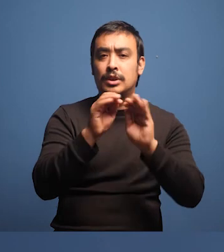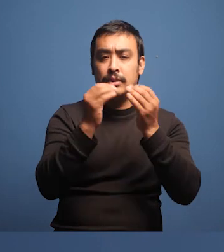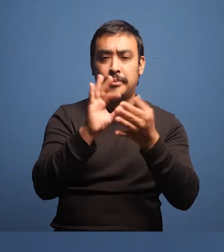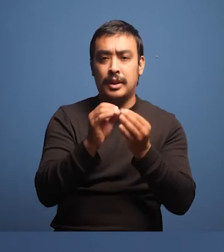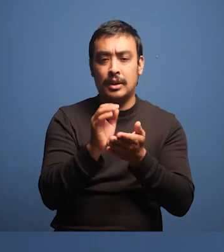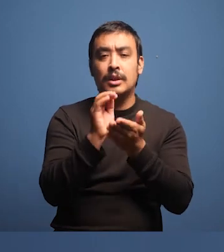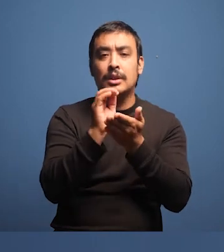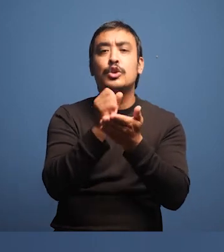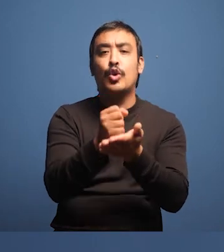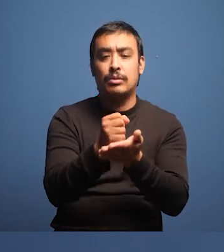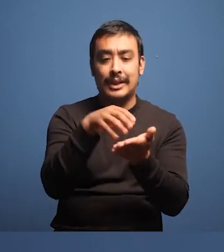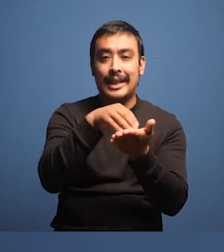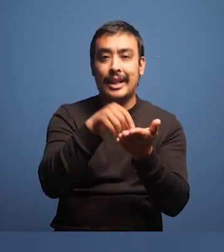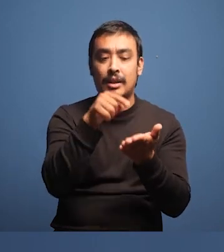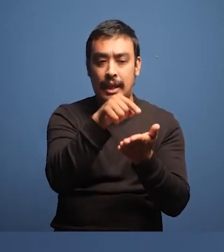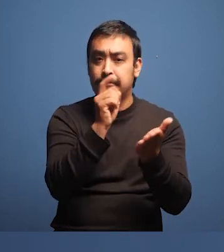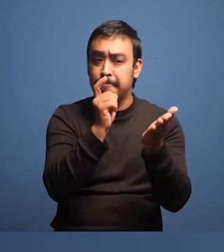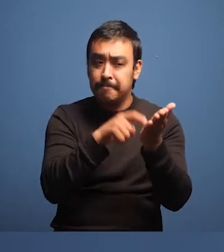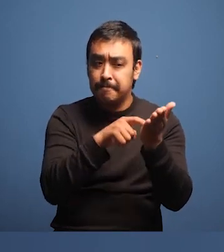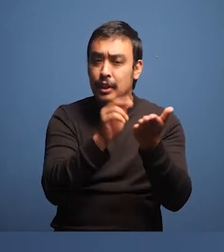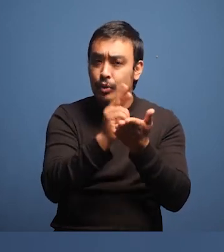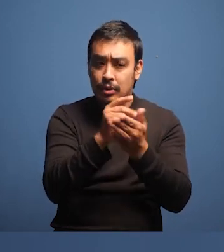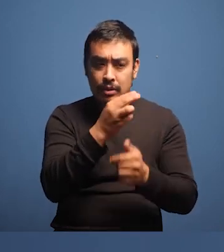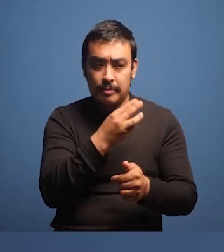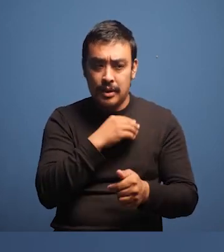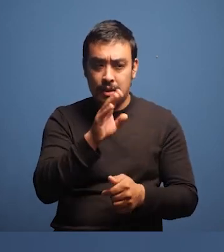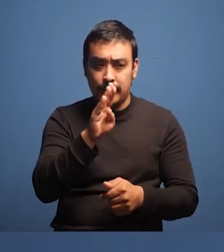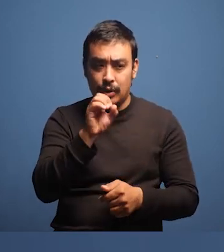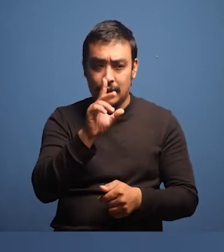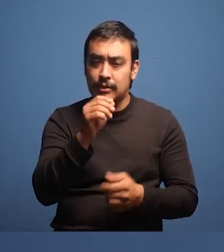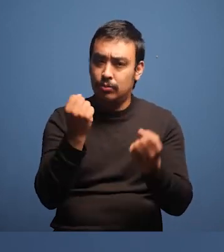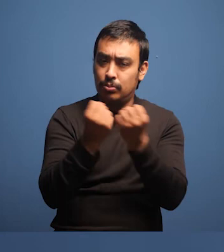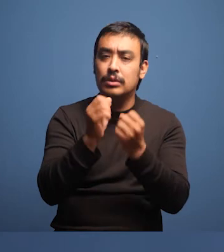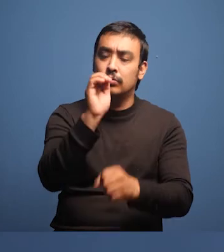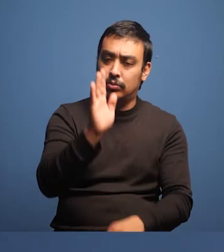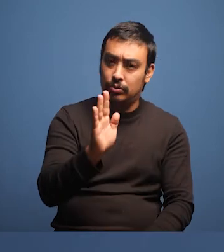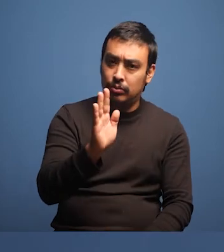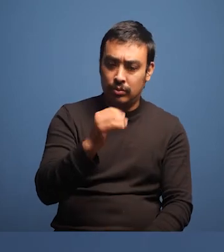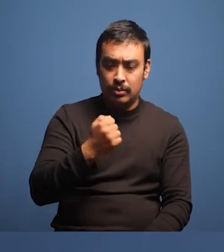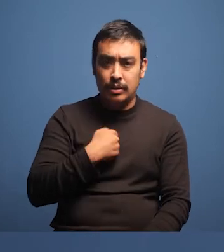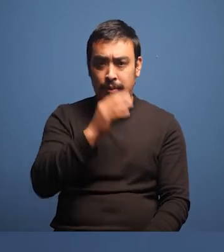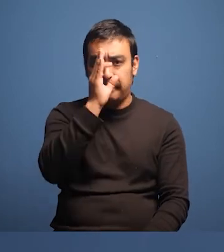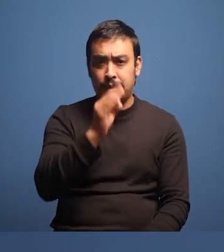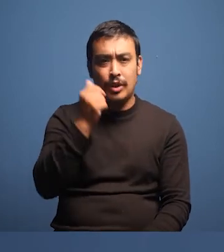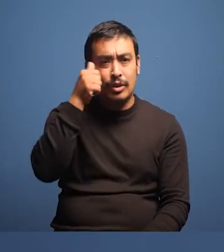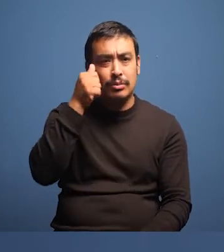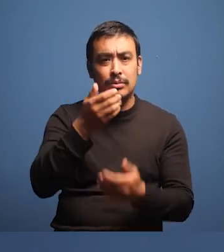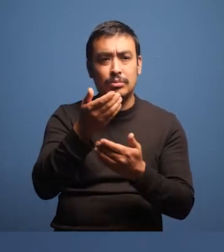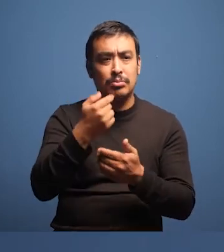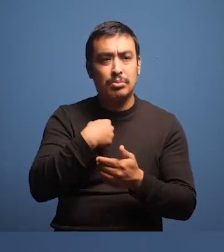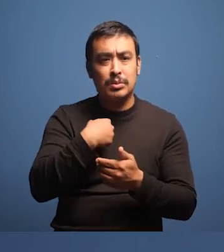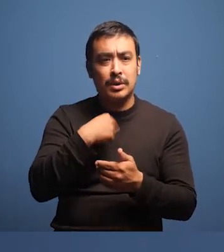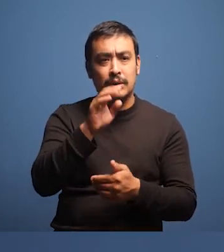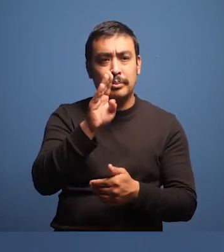हुन्छ, गएर त्यहाँ गएर रिपोर्ट गर्न सक्नुहुन्छ, त्यो मान्छेलाई ब्लक गर्न सक्नुहुन्छ होइन। अनि अर्को चाहिँ म आफै स्पेसली भोगेको भनेको चाहिँ ब्लक भनेको चाहिँ